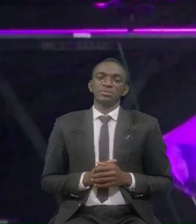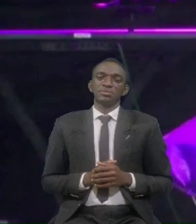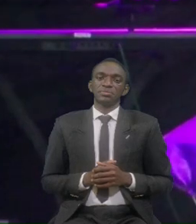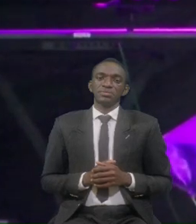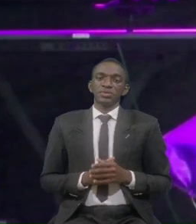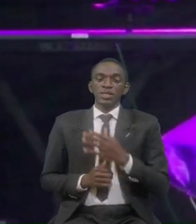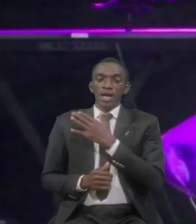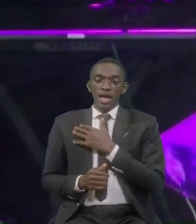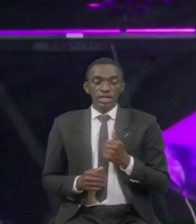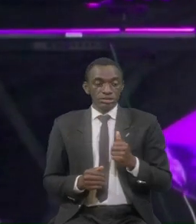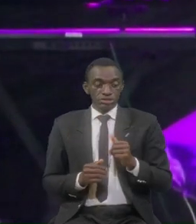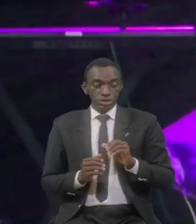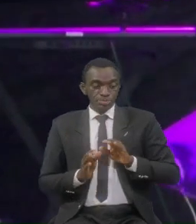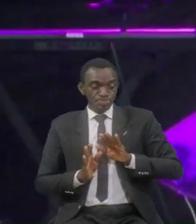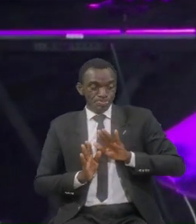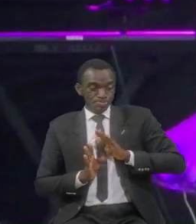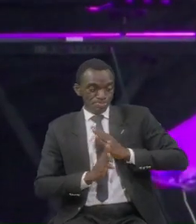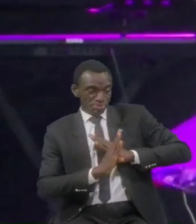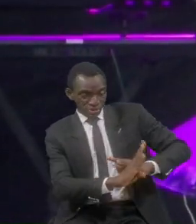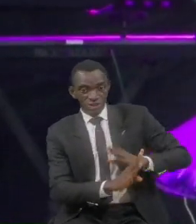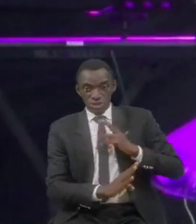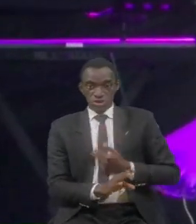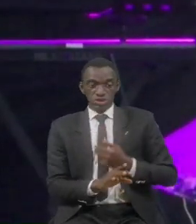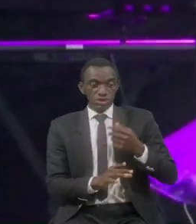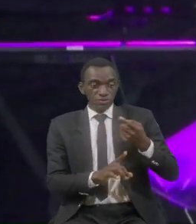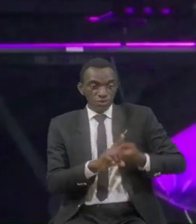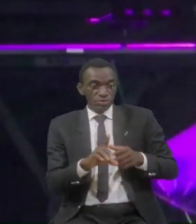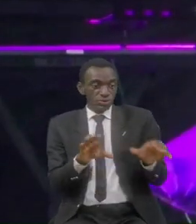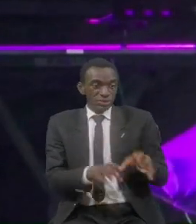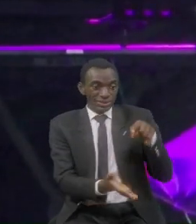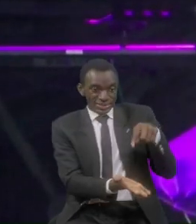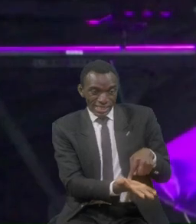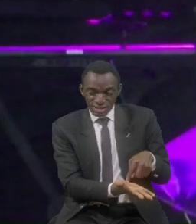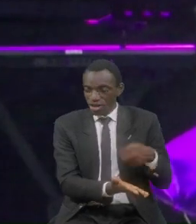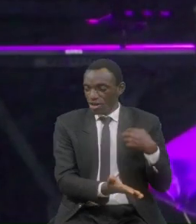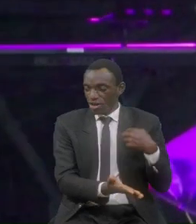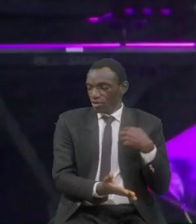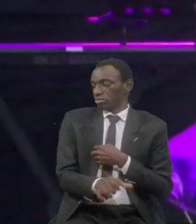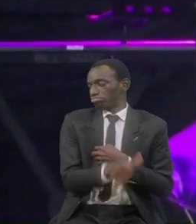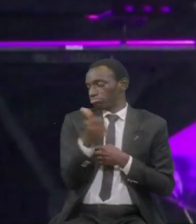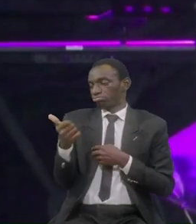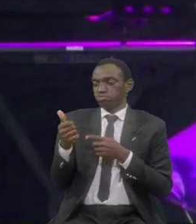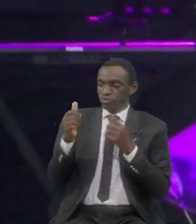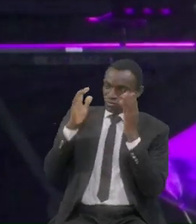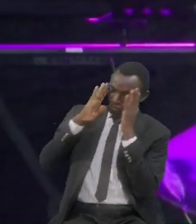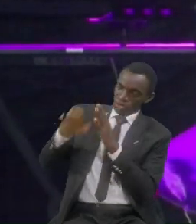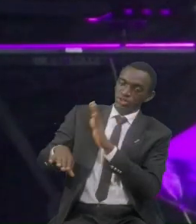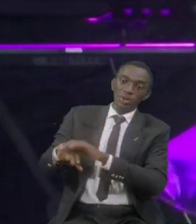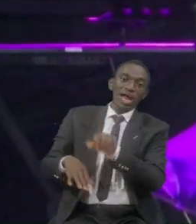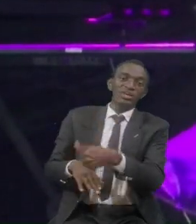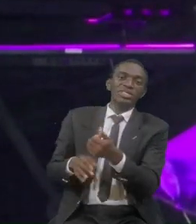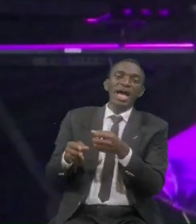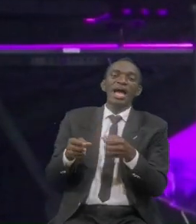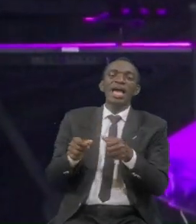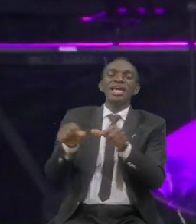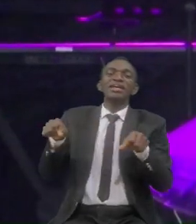prevent us from this, we branch out to another one, another area of evil. Susama nga atong gilikayan ang isa